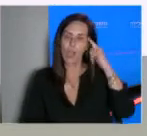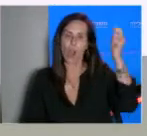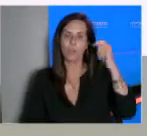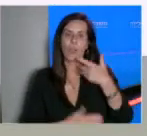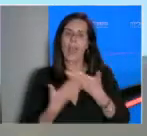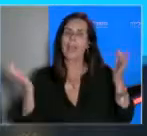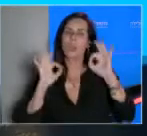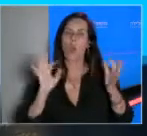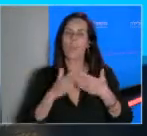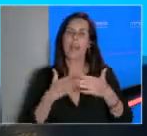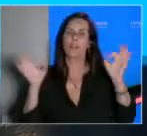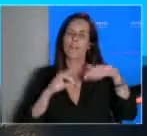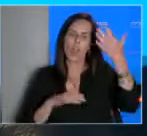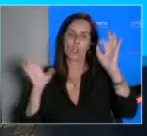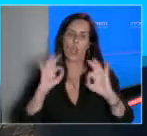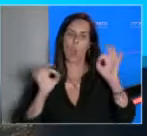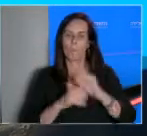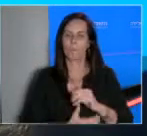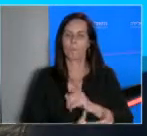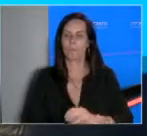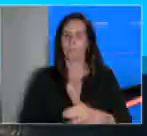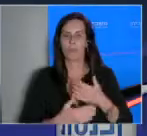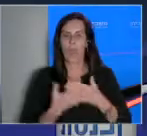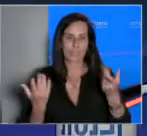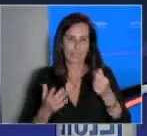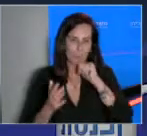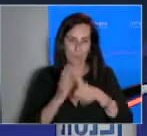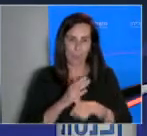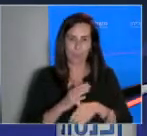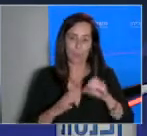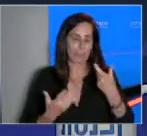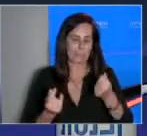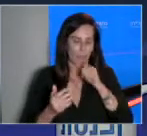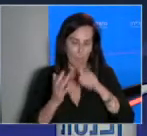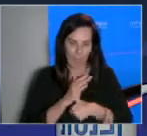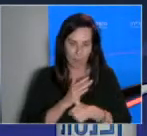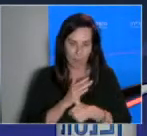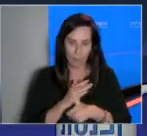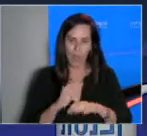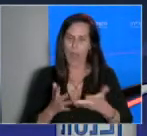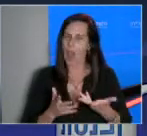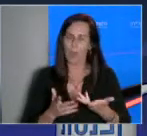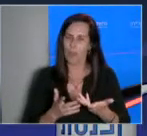לא היה כלום, אין כלום ולא יהיה כלום. אוקיי, אז לא יהיו ג'ובות בבנק. עכשיו, אם אין ג'ובות בבנק, למה הם מעבירים בקשה לתשלום? זאת